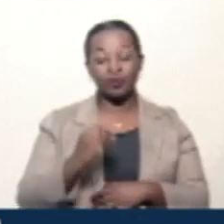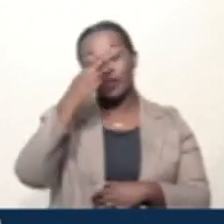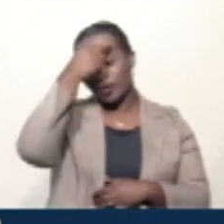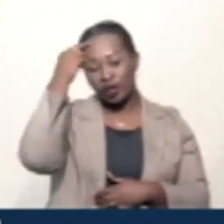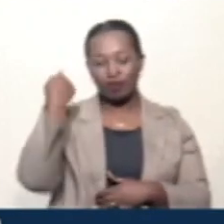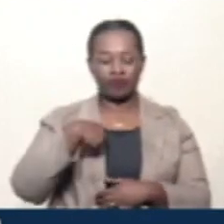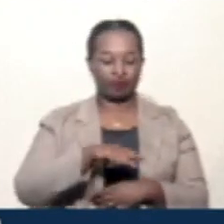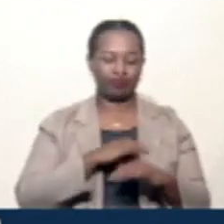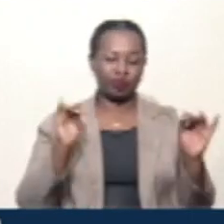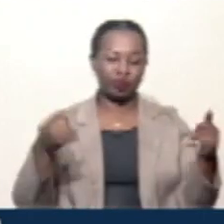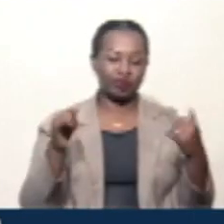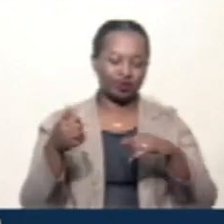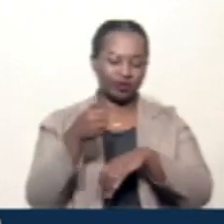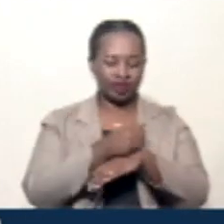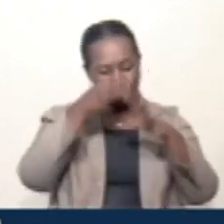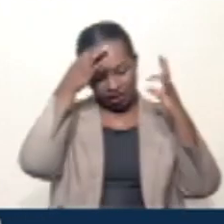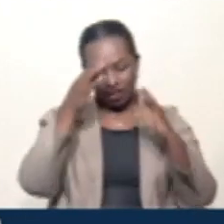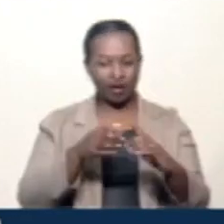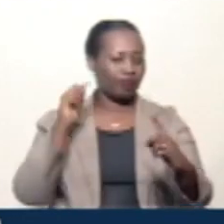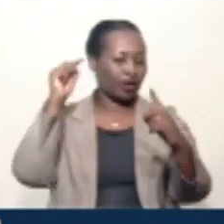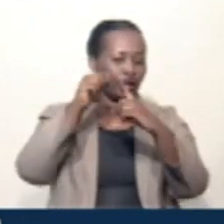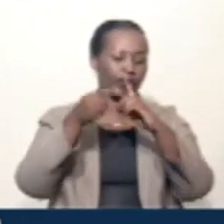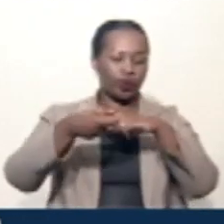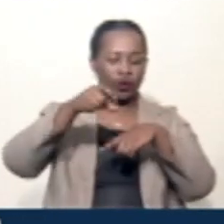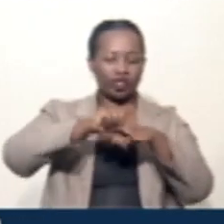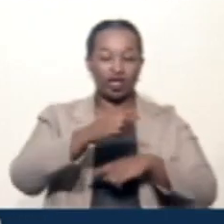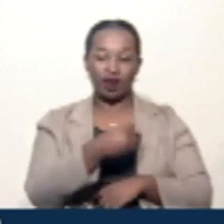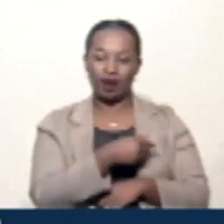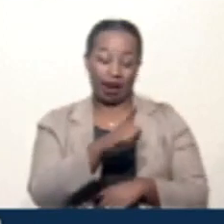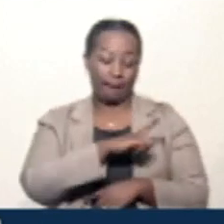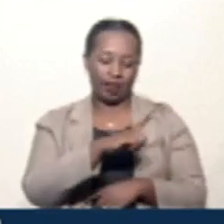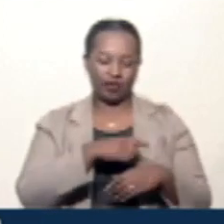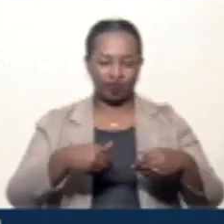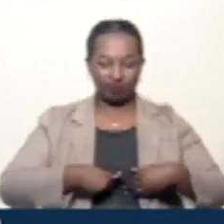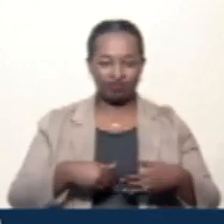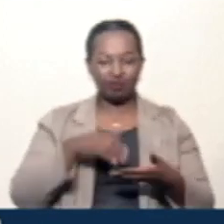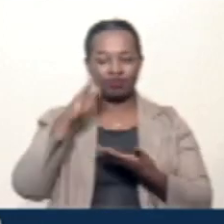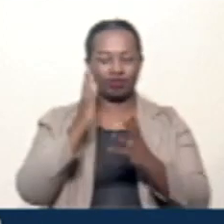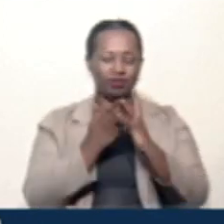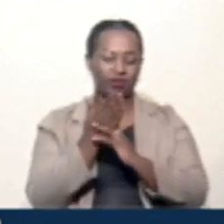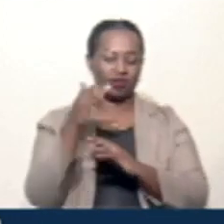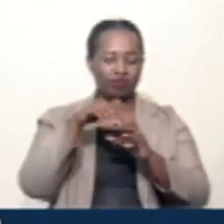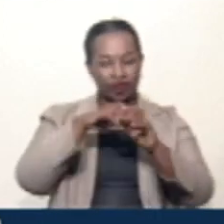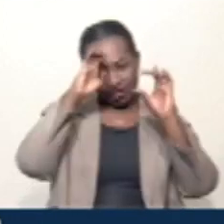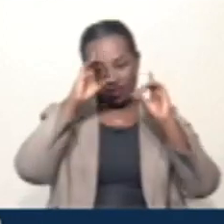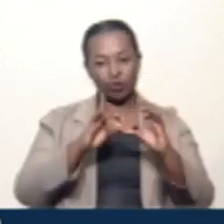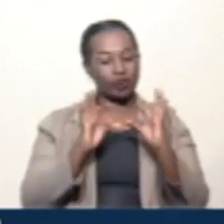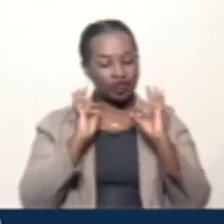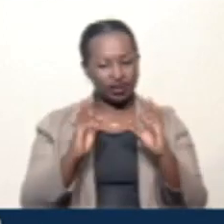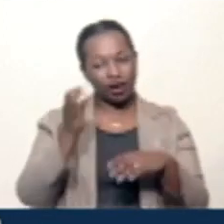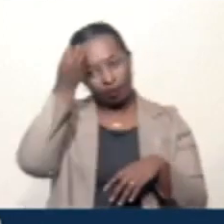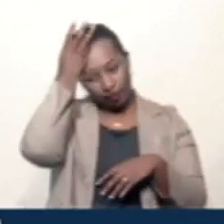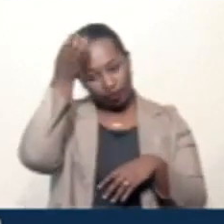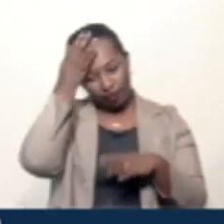mpamvu tugerageza gushyiraho ingamba zigamije kongerera amahirwe abakiri bato by'umwihariko binyuze mu ireme ry'uburezi guhanga